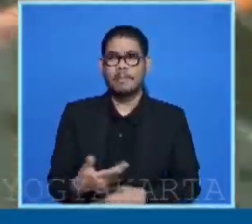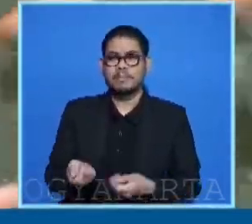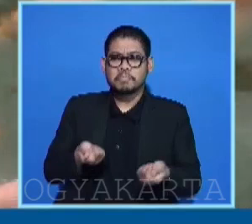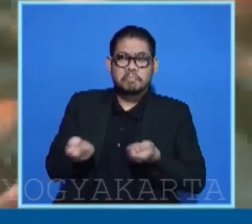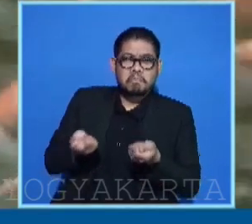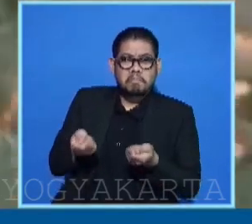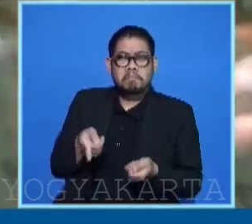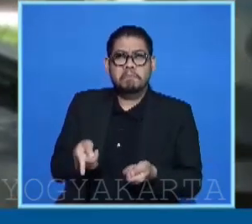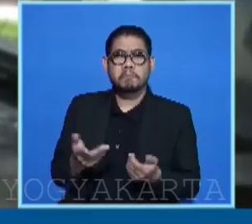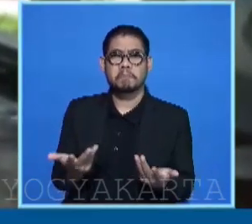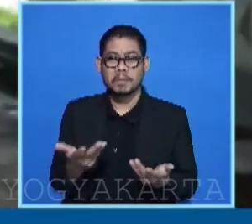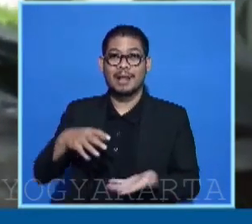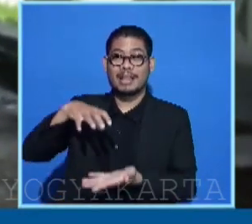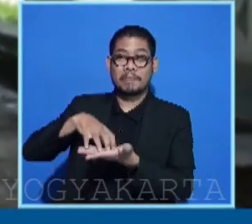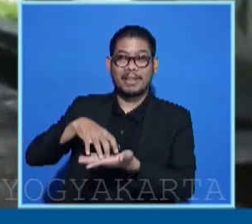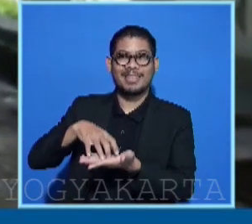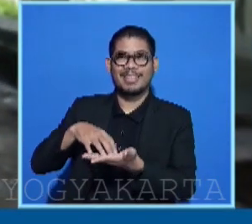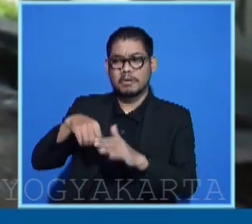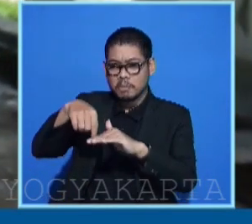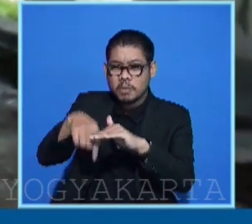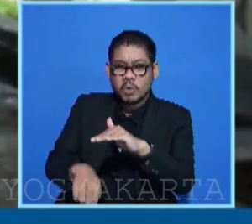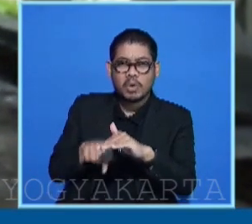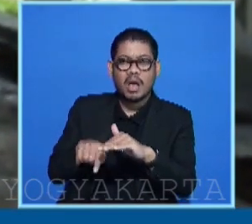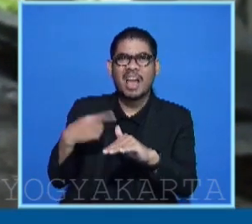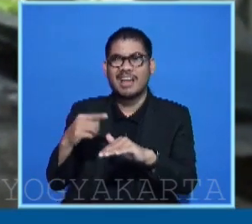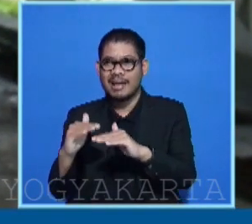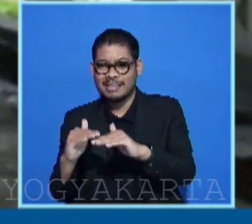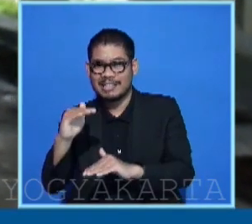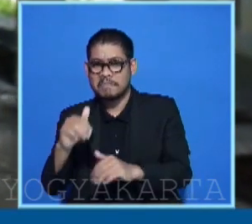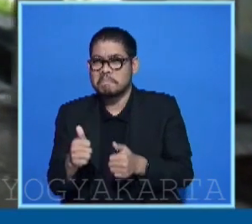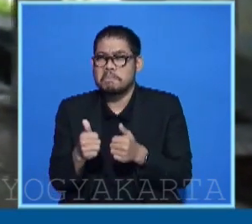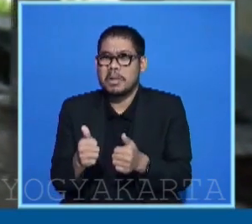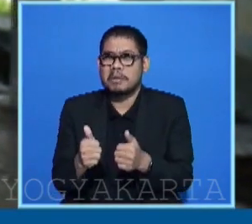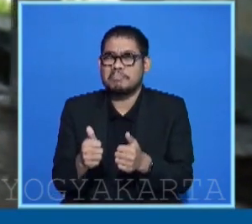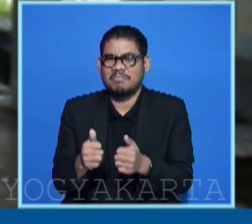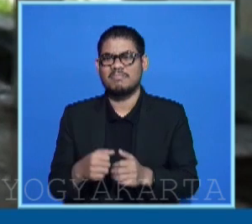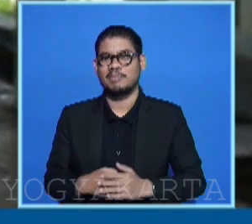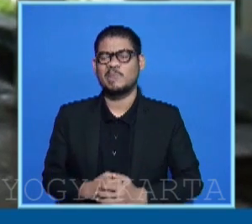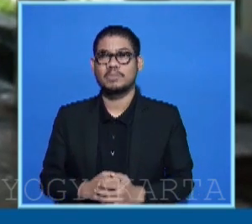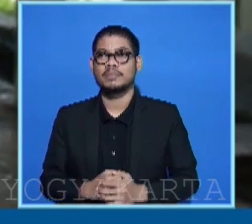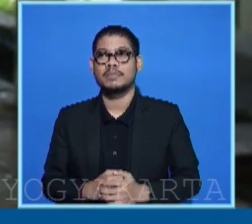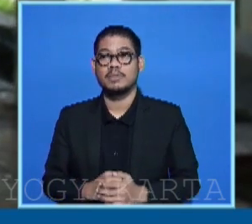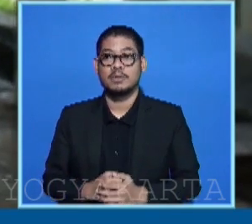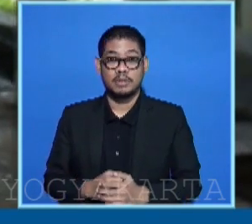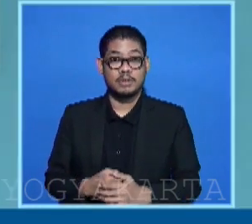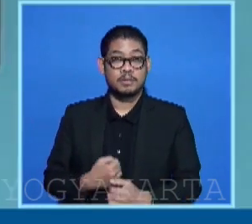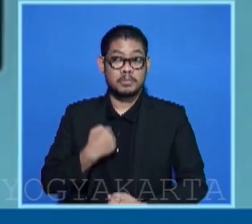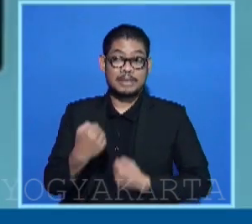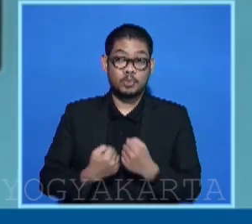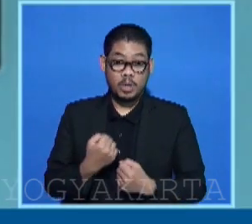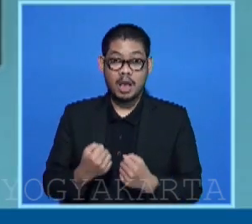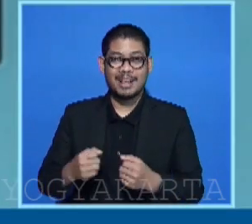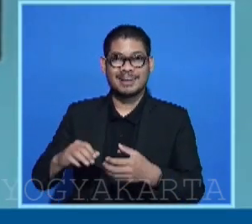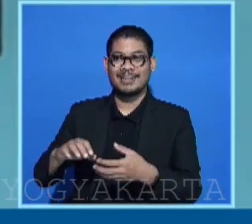tani ing lalatan menika tuwuh kanthi sae, kajawi ngirangi padat tebaripun lahan ugi sampun ginakaken teknologi kincir